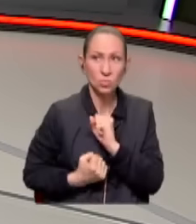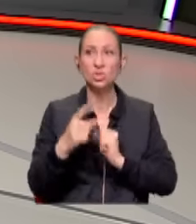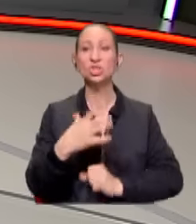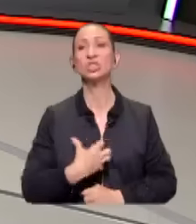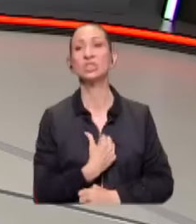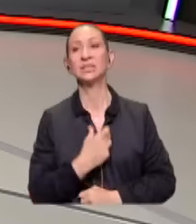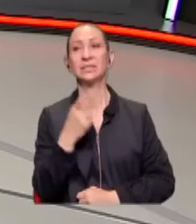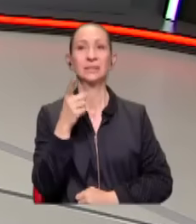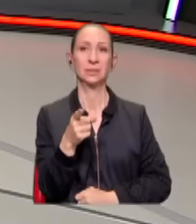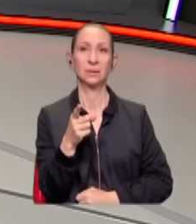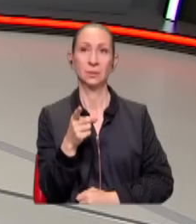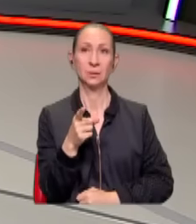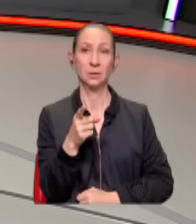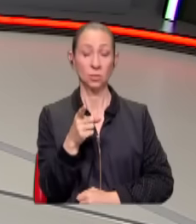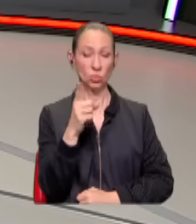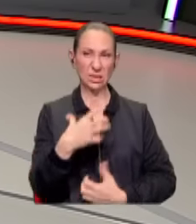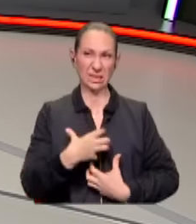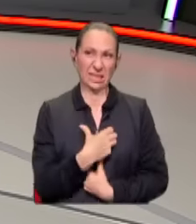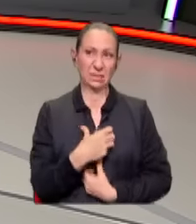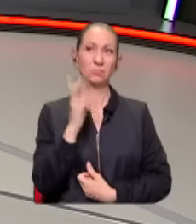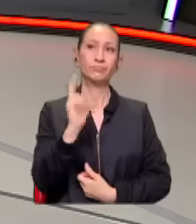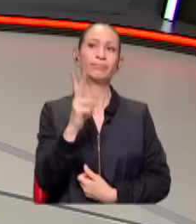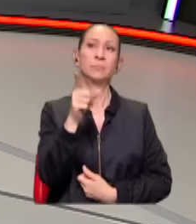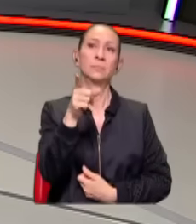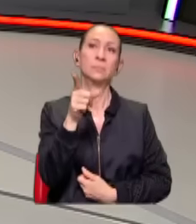sıkıntısı. Bunun can sıkıntısı.